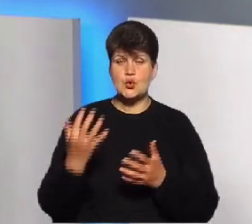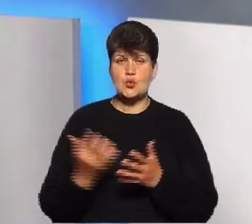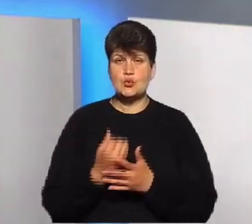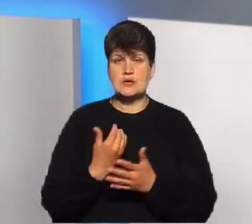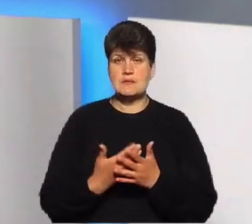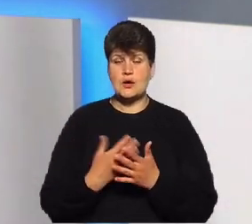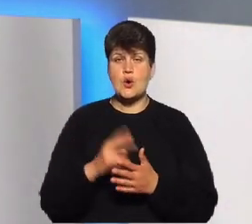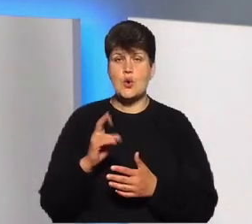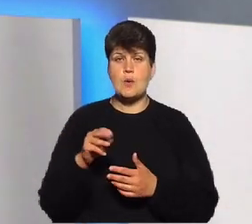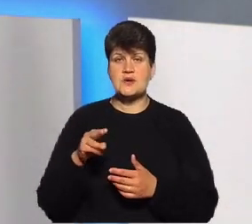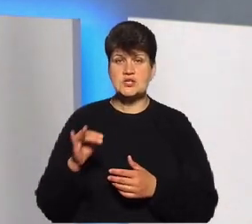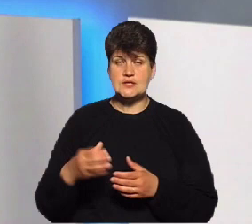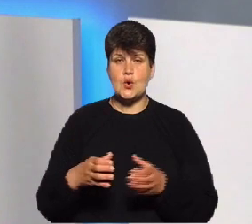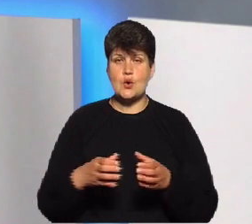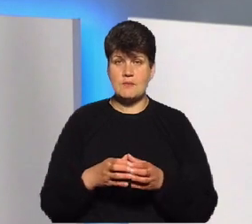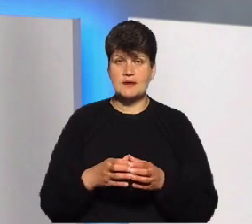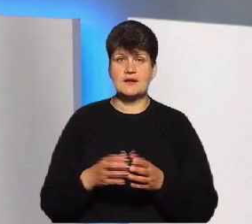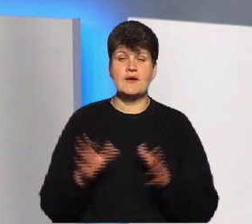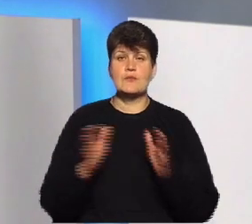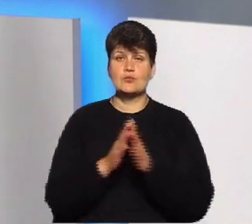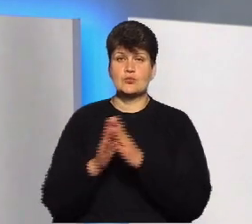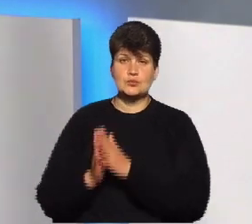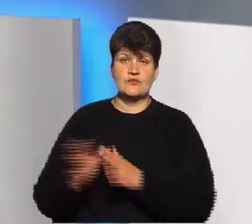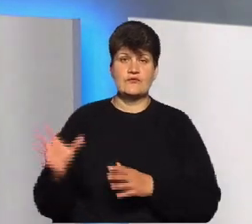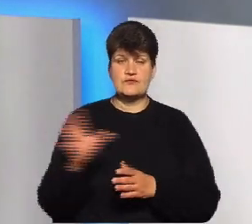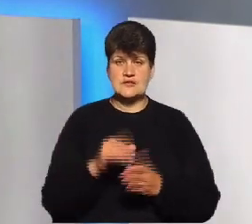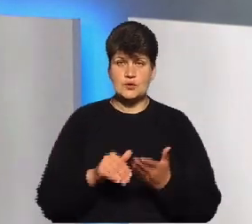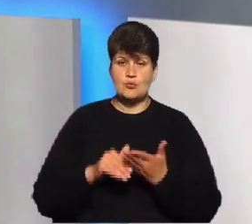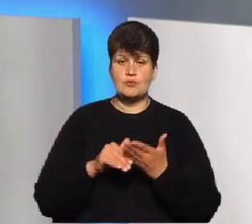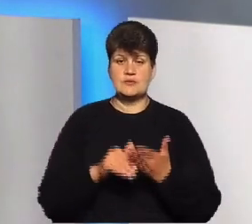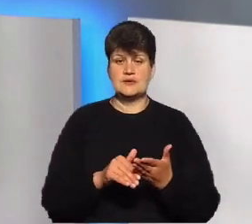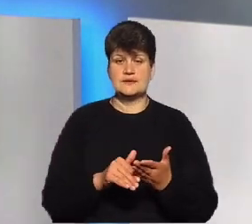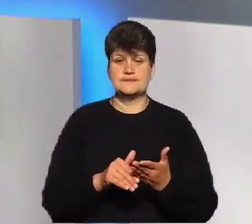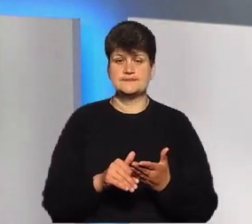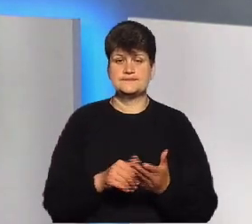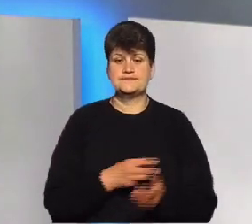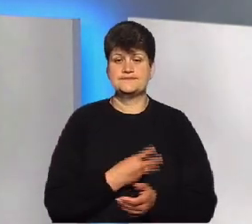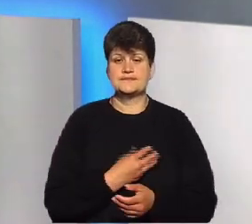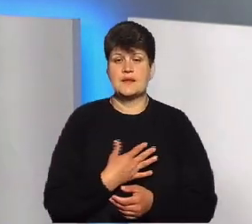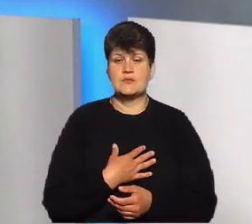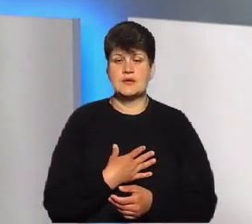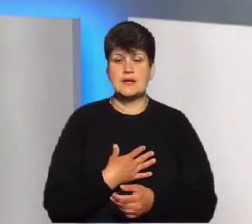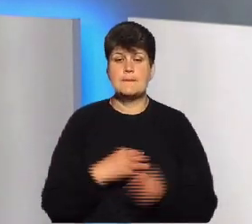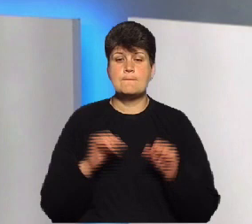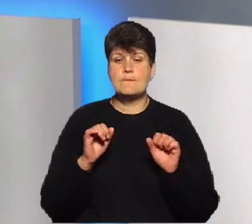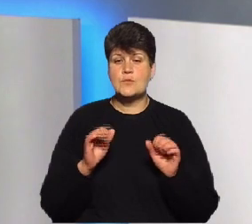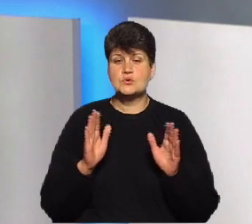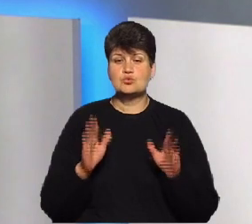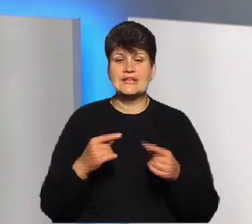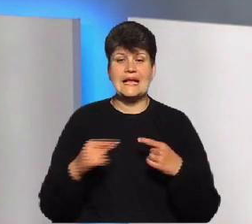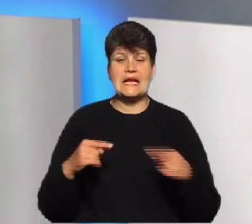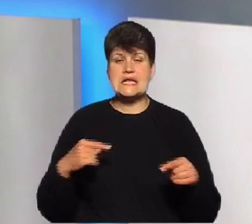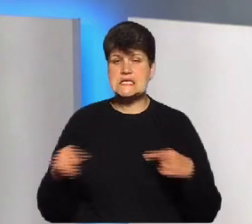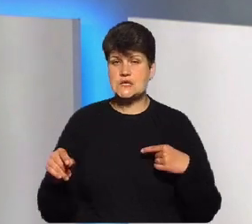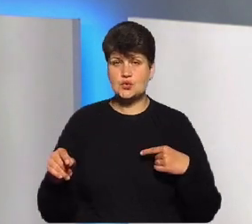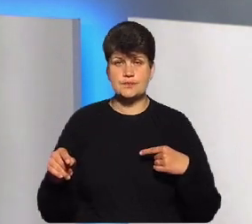всіх закликаю допомагати. Амбіція моя, вона може бути різною, і